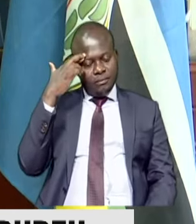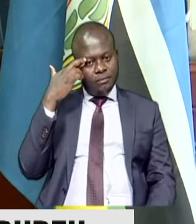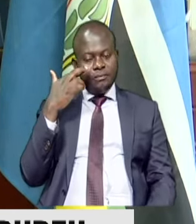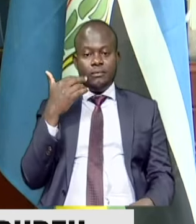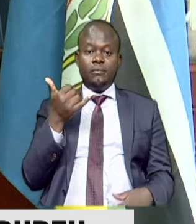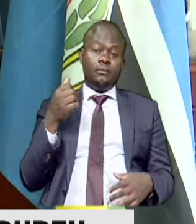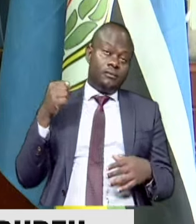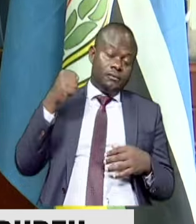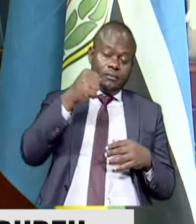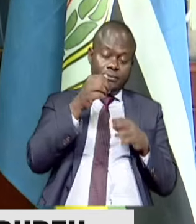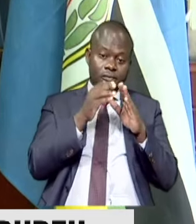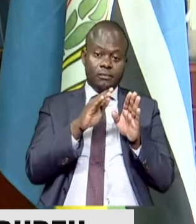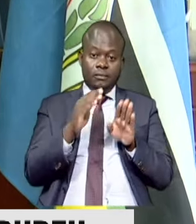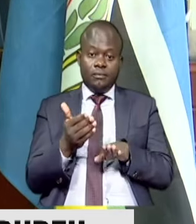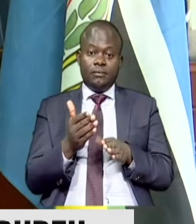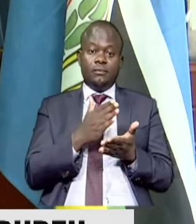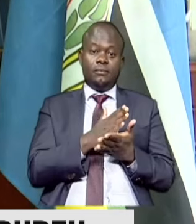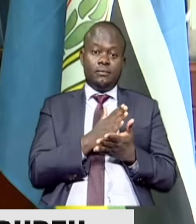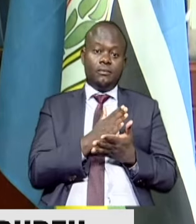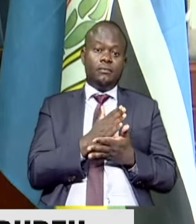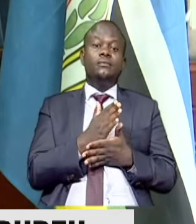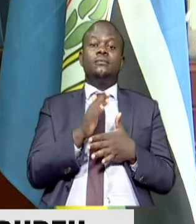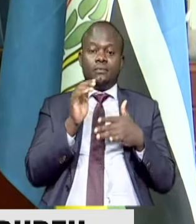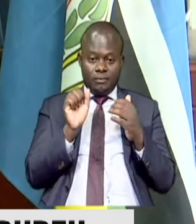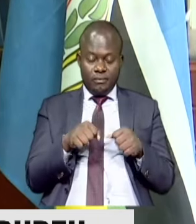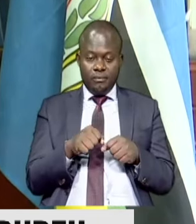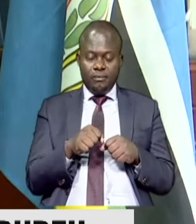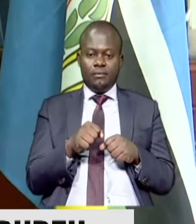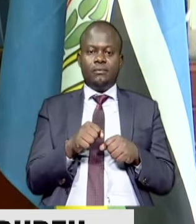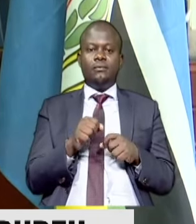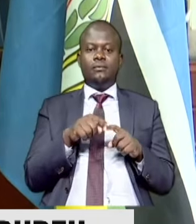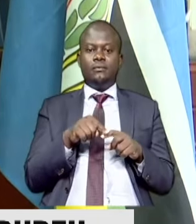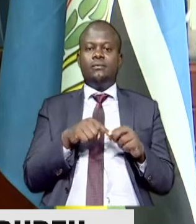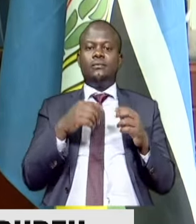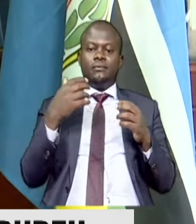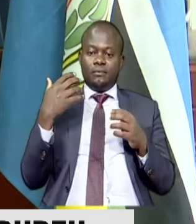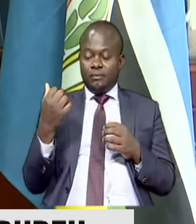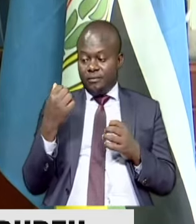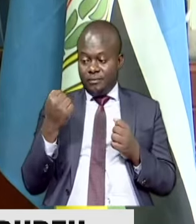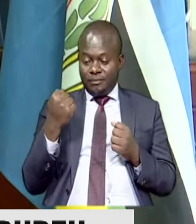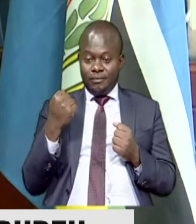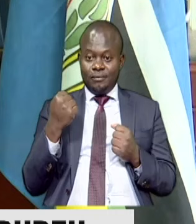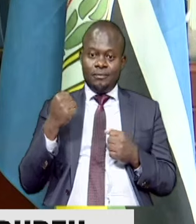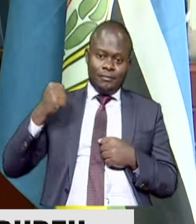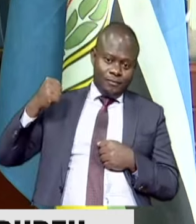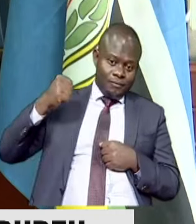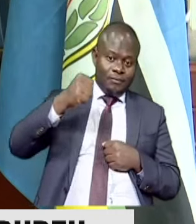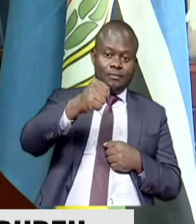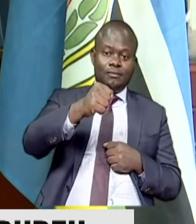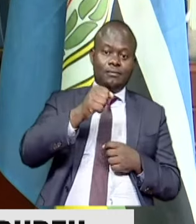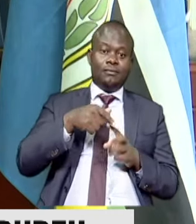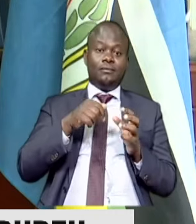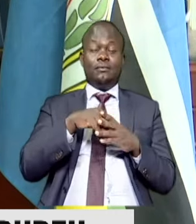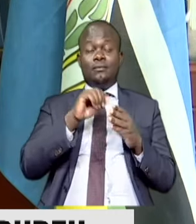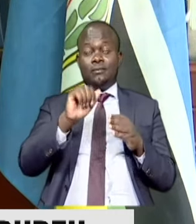gukubita umuntu ingumi agapfa, yego ingumi ishobora kumwisha rwose agapfa bitewe n'imbaraga umuntu afite, ariko kenshi hari igihe umuntu afite